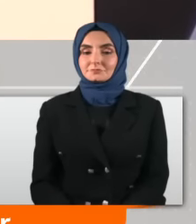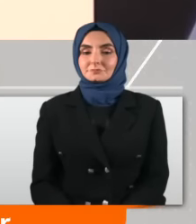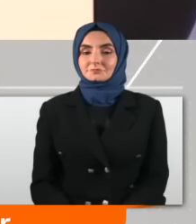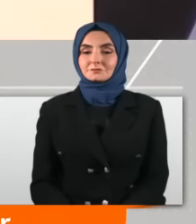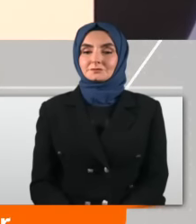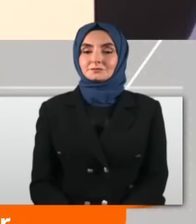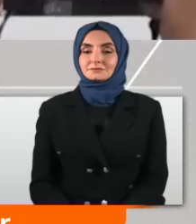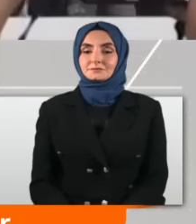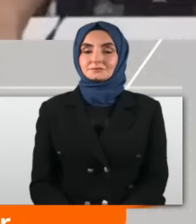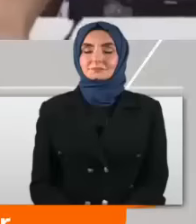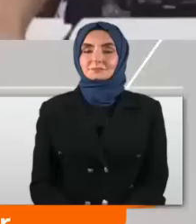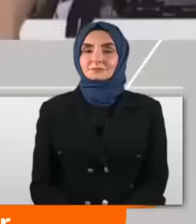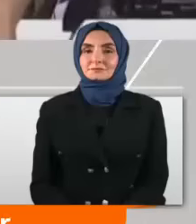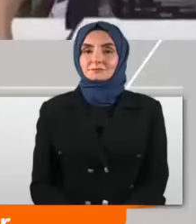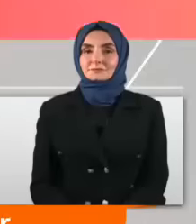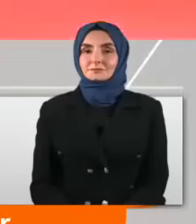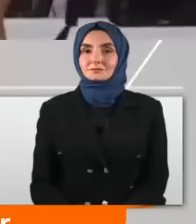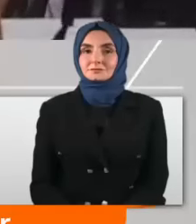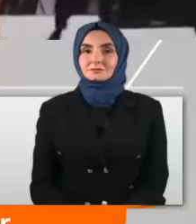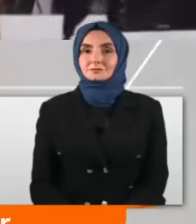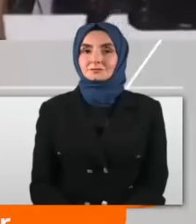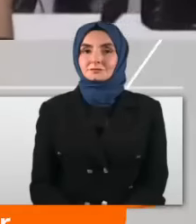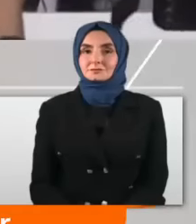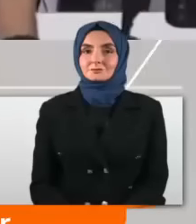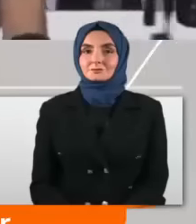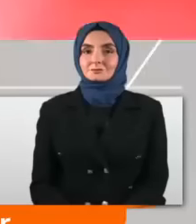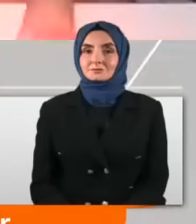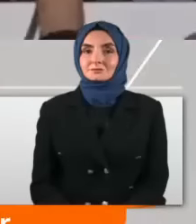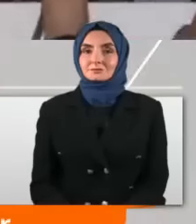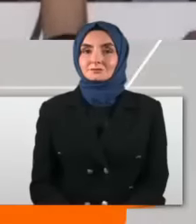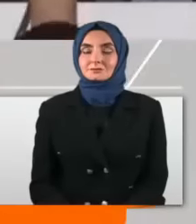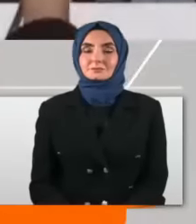bunun neticesinde de Hatay'da Mehmet